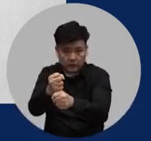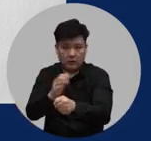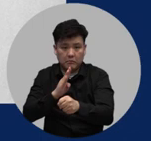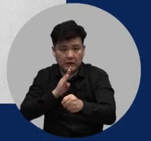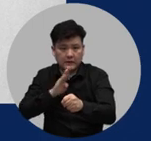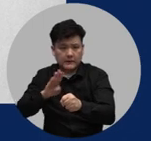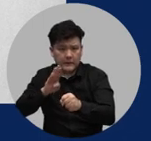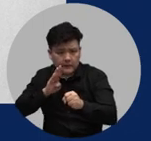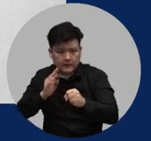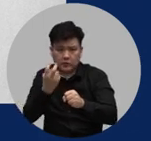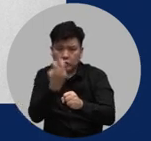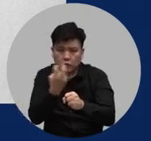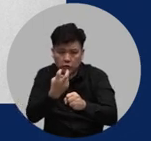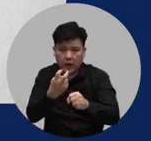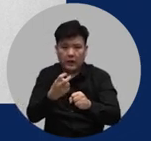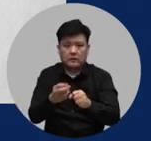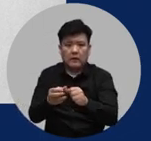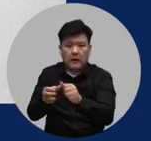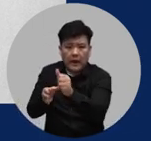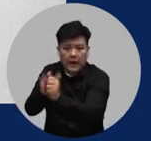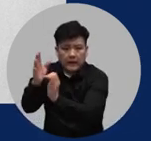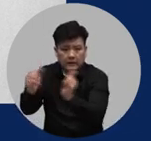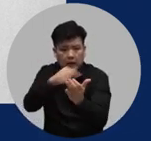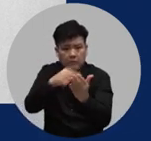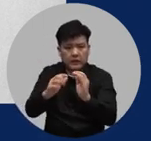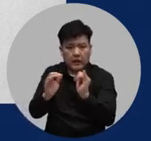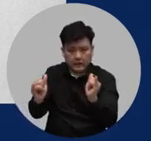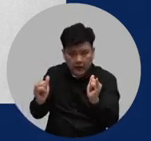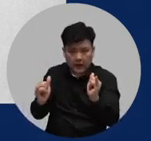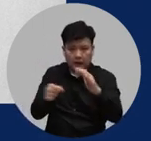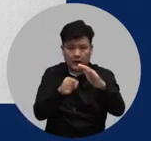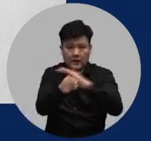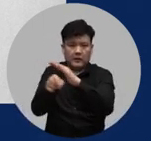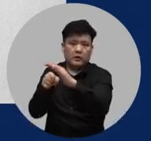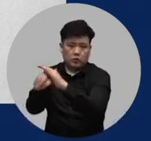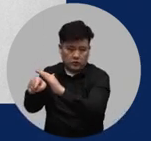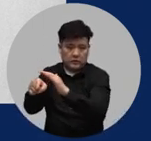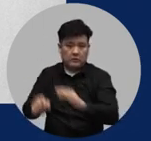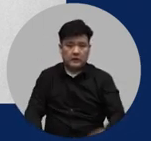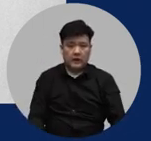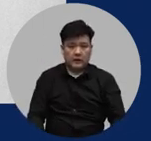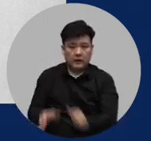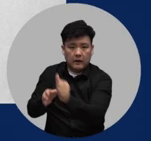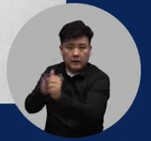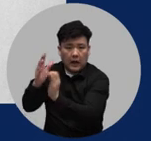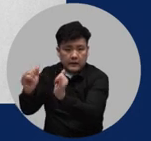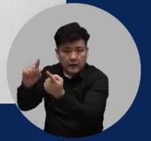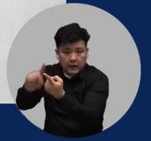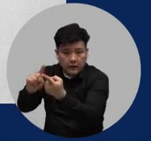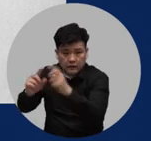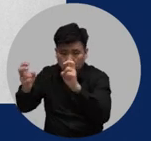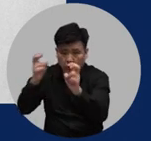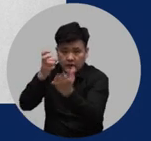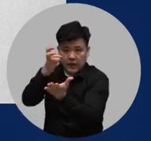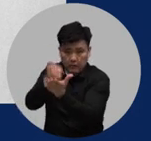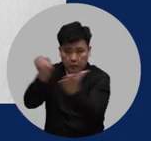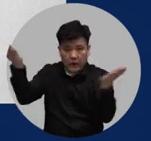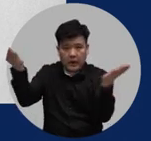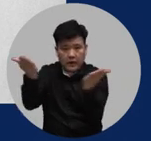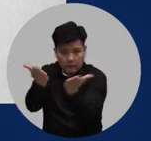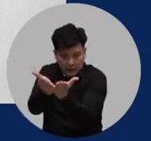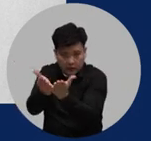조사하고 행위자 및 피해자에 대한 조치를 의결합니다. 행위자에 대해서는 사내 규정에